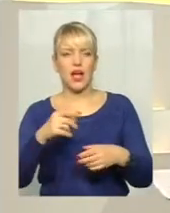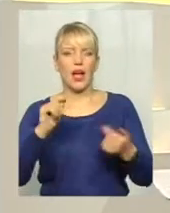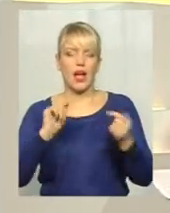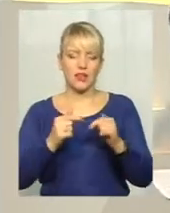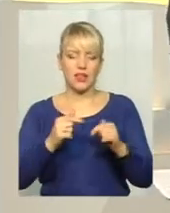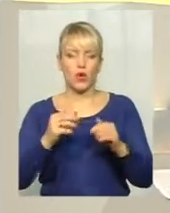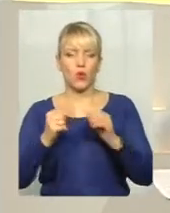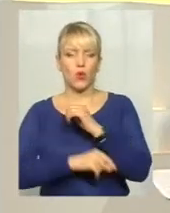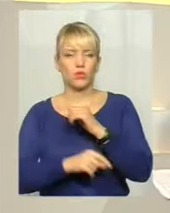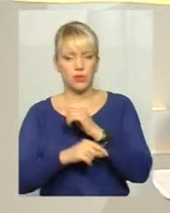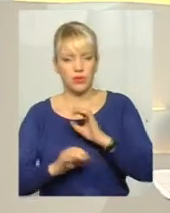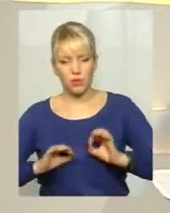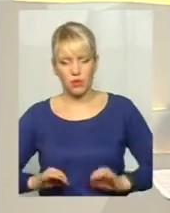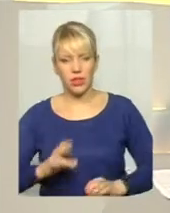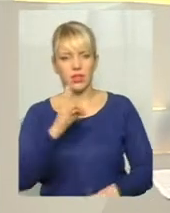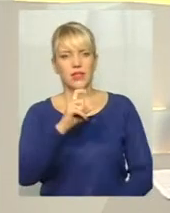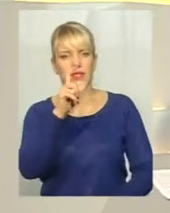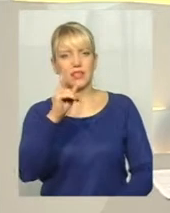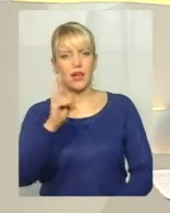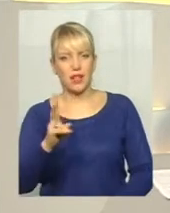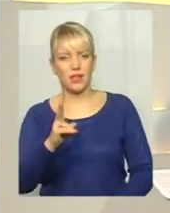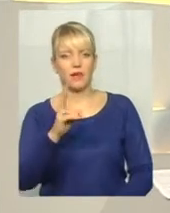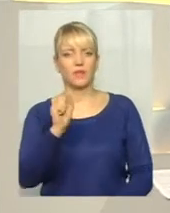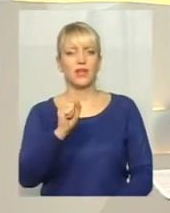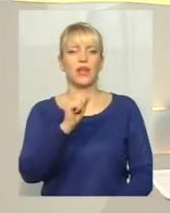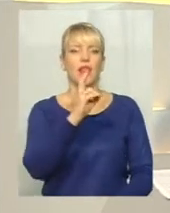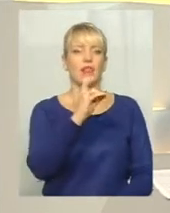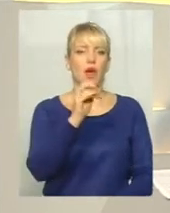є НАЗК, є НАБУ, тобто ще більше органів, а